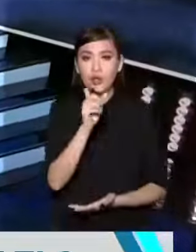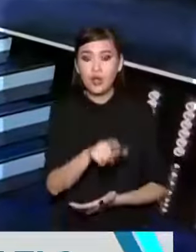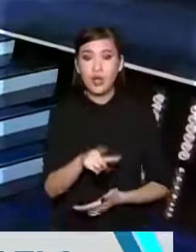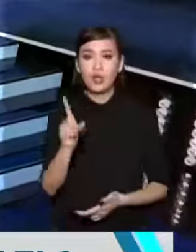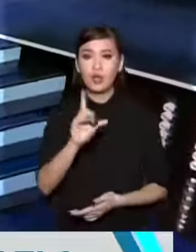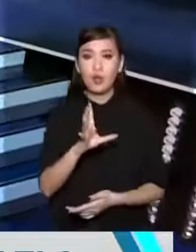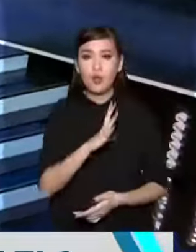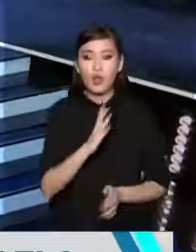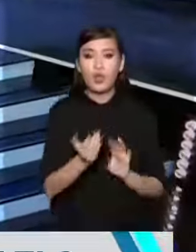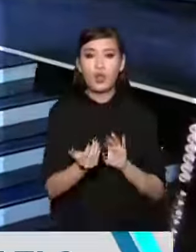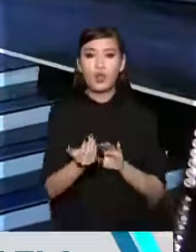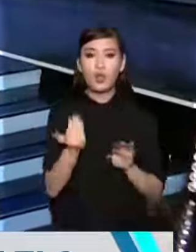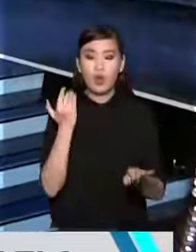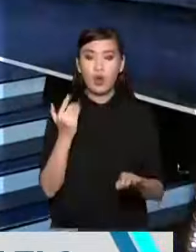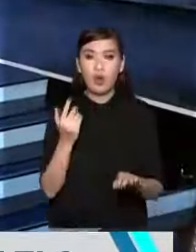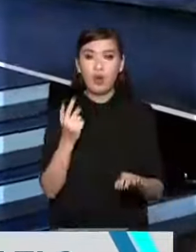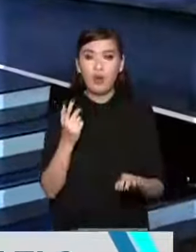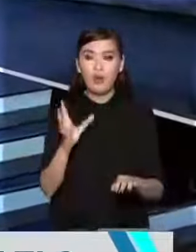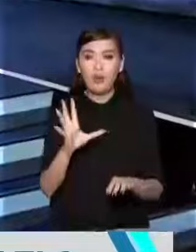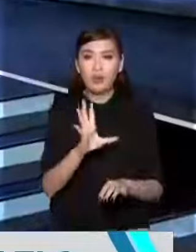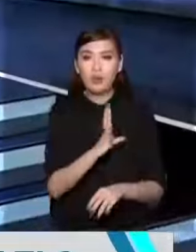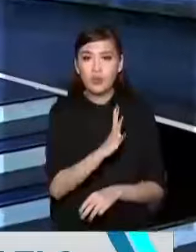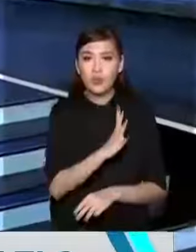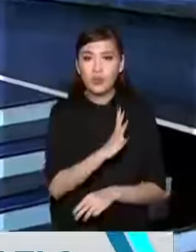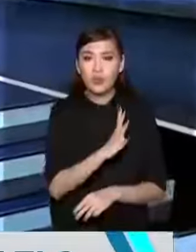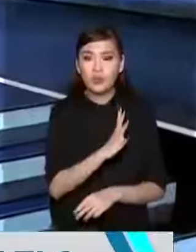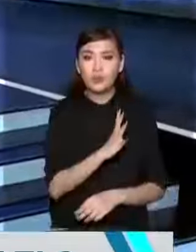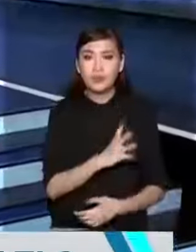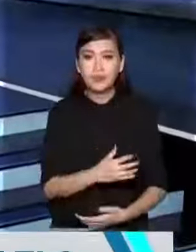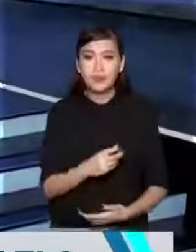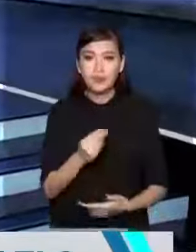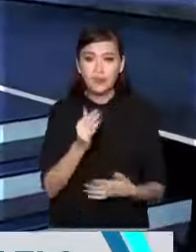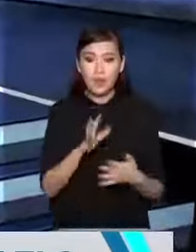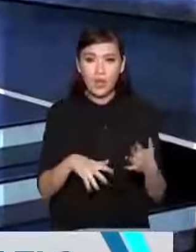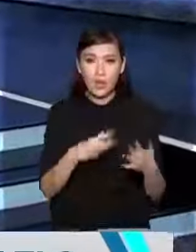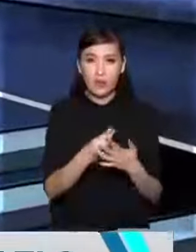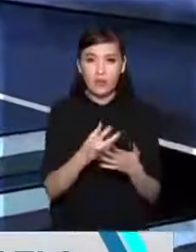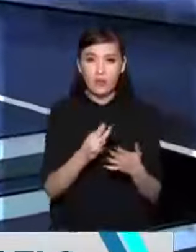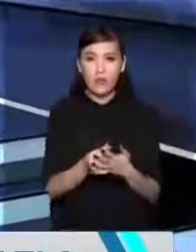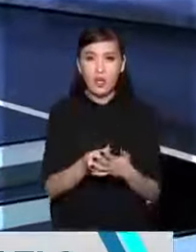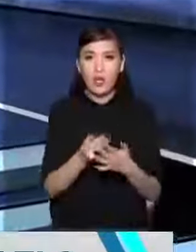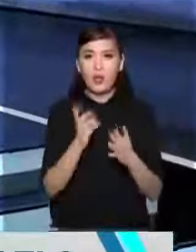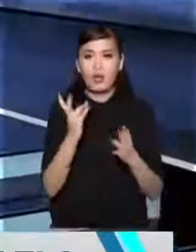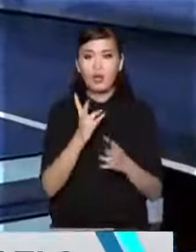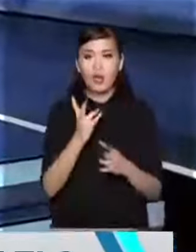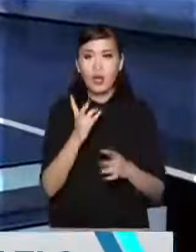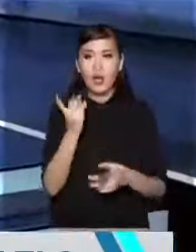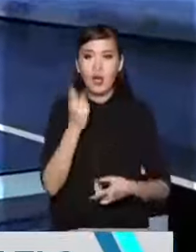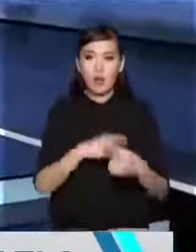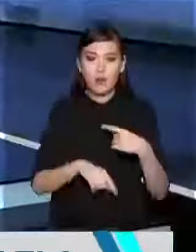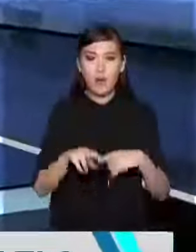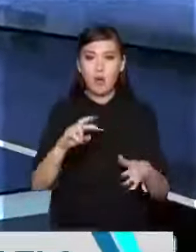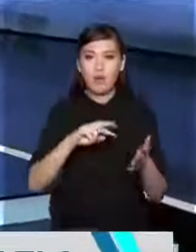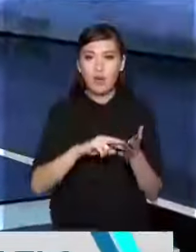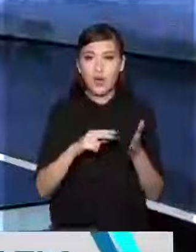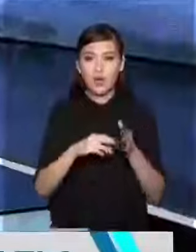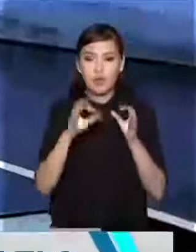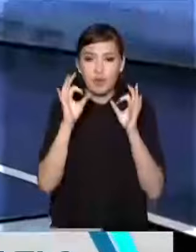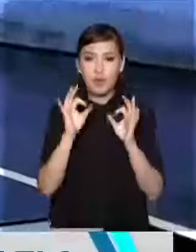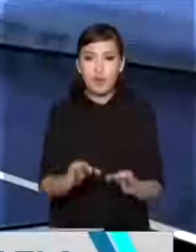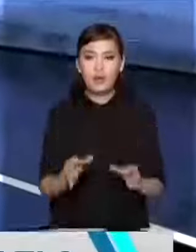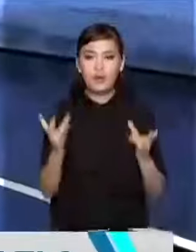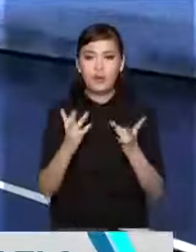так сказать, довнес эти, значит, инвестиции, привел станцию в проектное положение